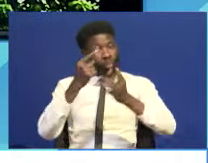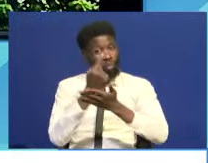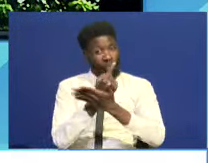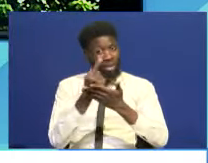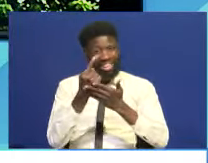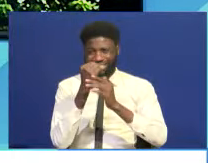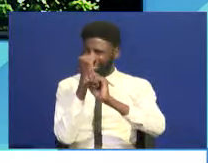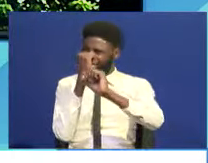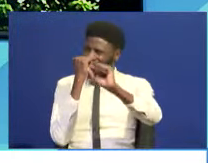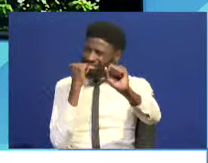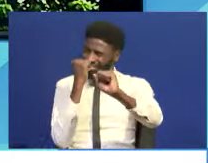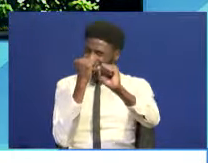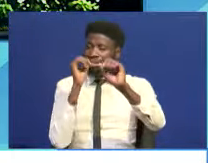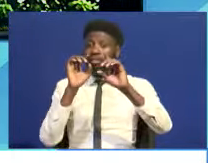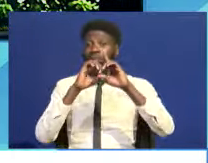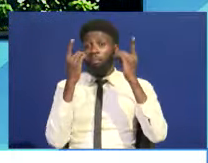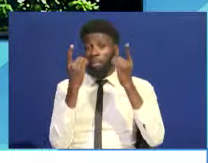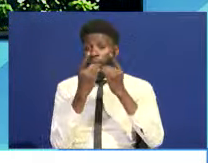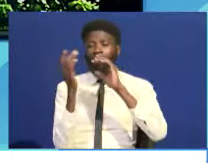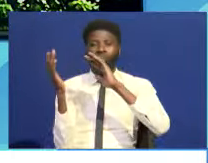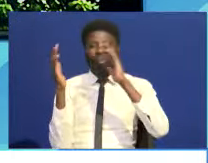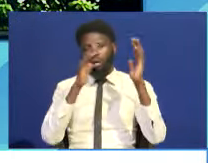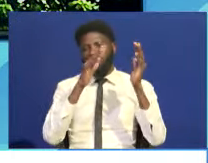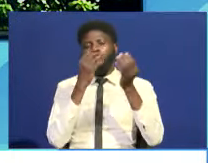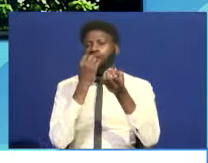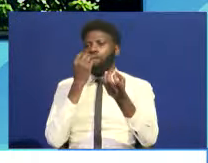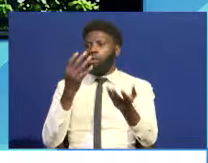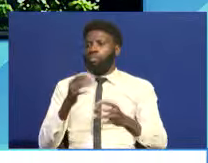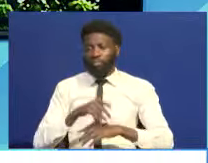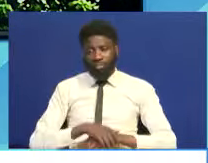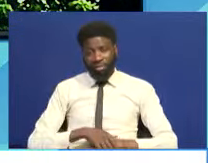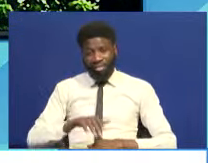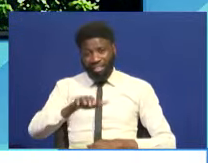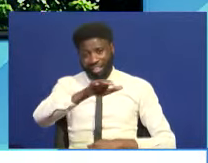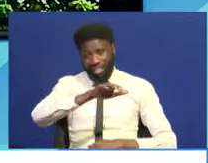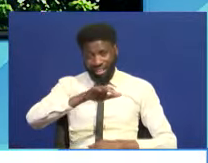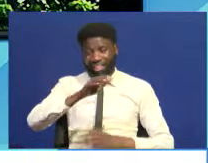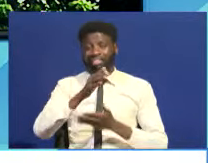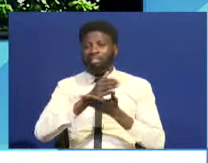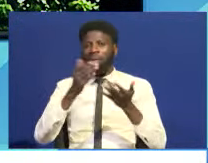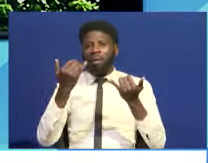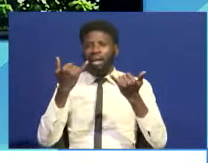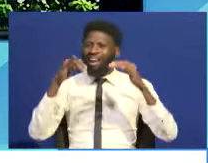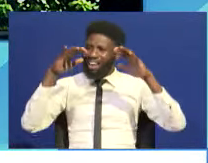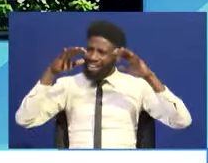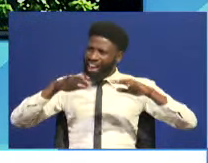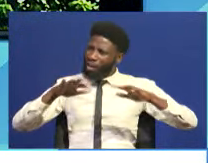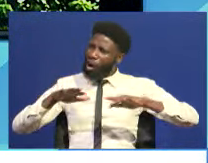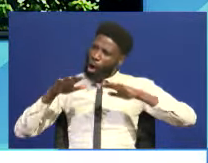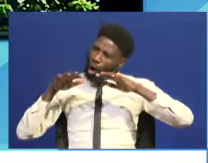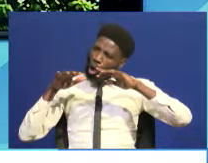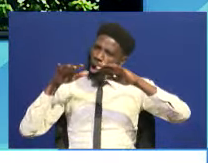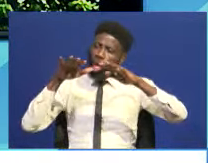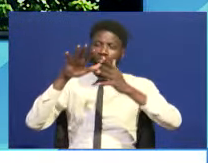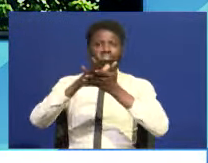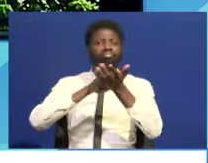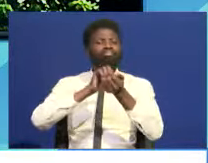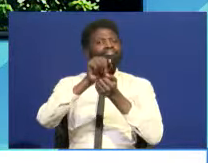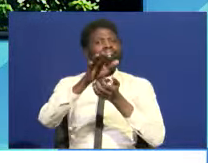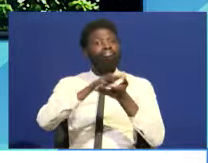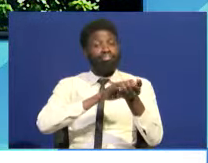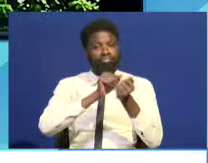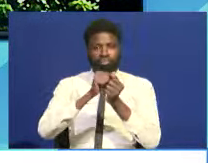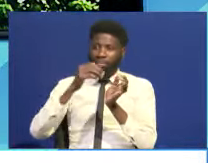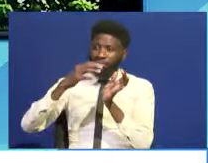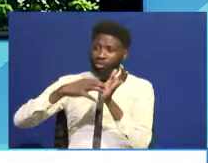idara ya utabiri wa hali ya anga humu nchini. Baadhi ya maeneo nchini tayari yanakumbwa na uharibifu uliosababishwa na mafuriko. Katika kaunti ya